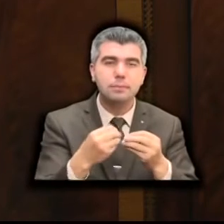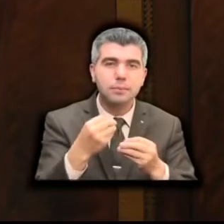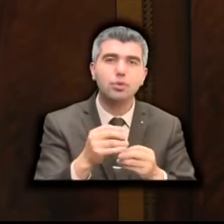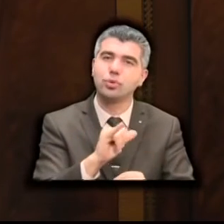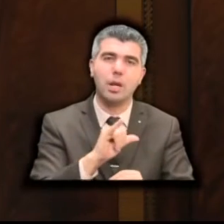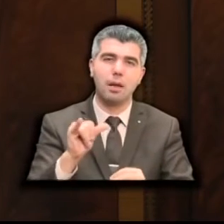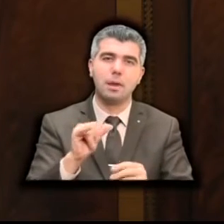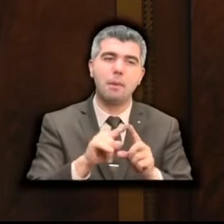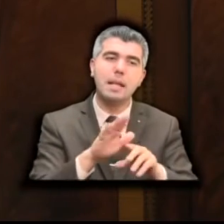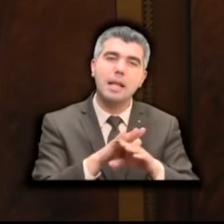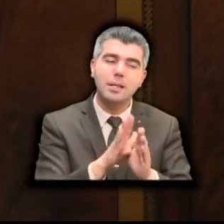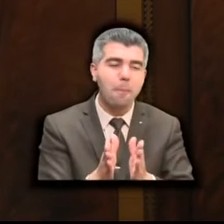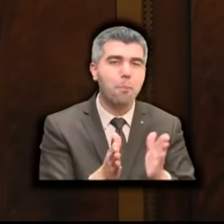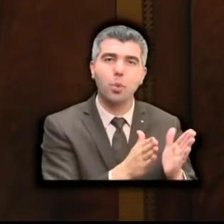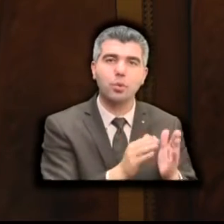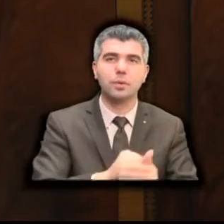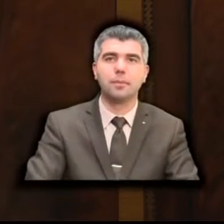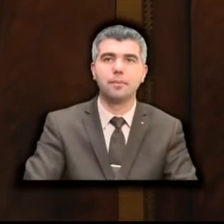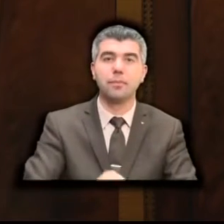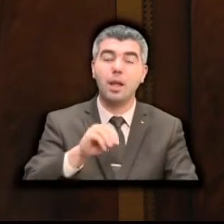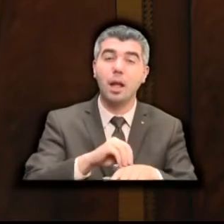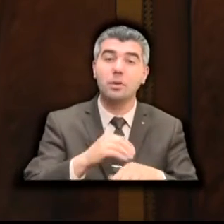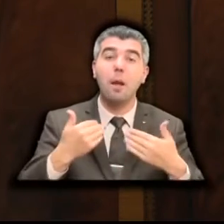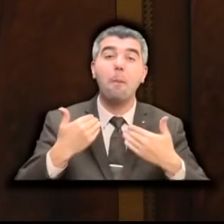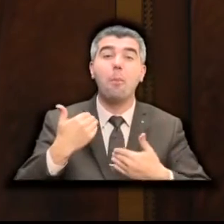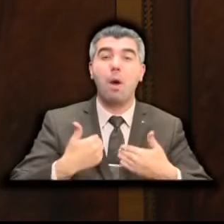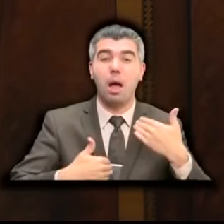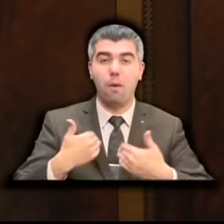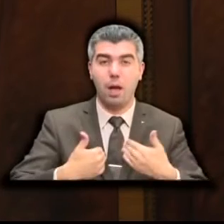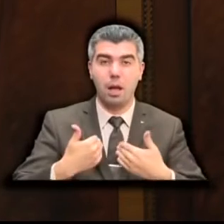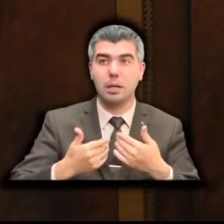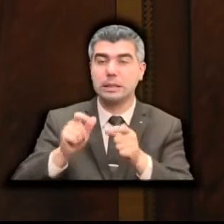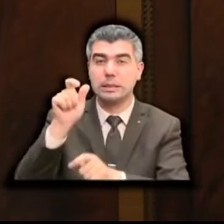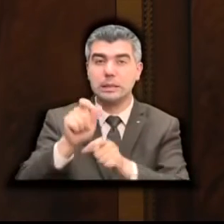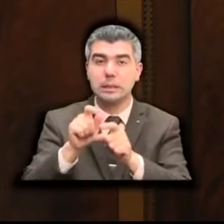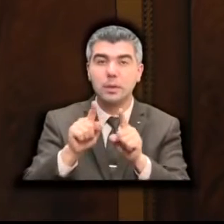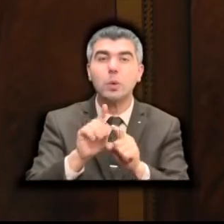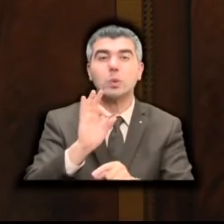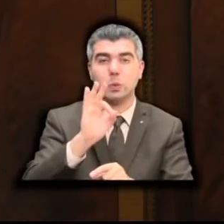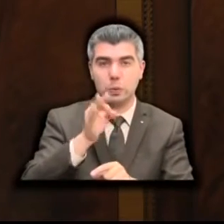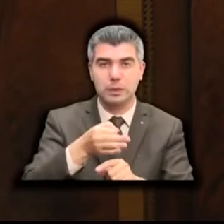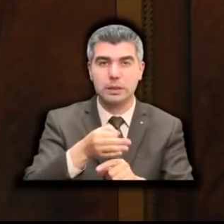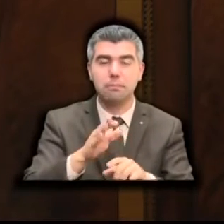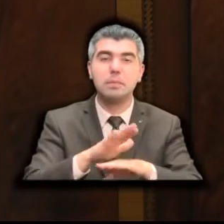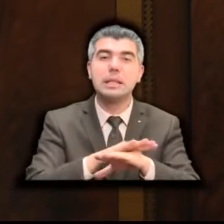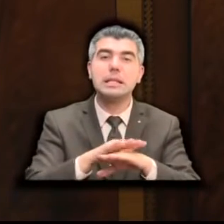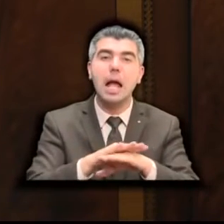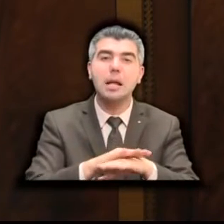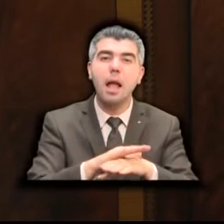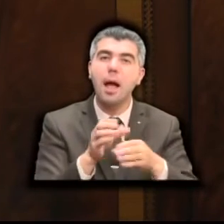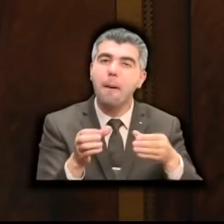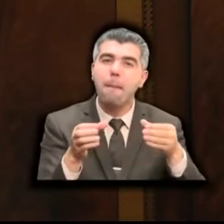سياسوية ضيقة. بخصوص مجال الإعاقة، إننا نسجل بارتياح تدخلات الحكومة بنهجها سياسة اجتماعية